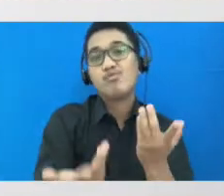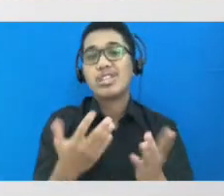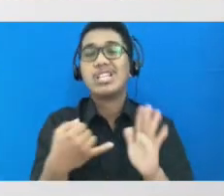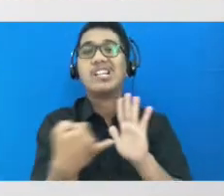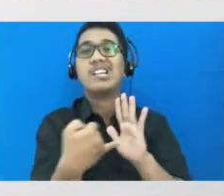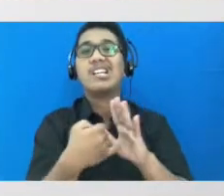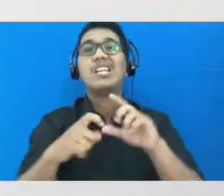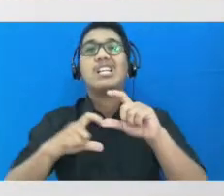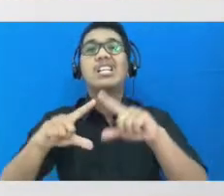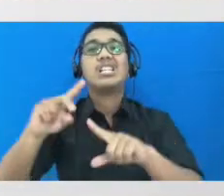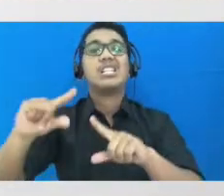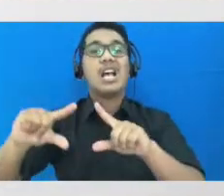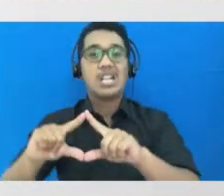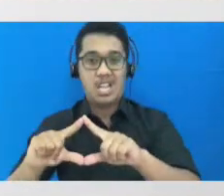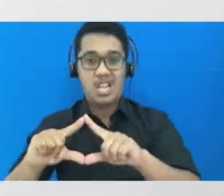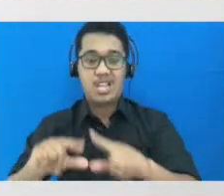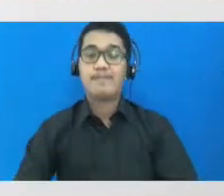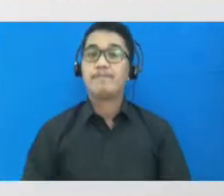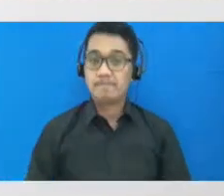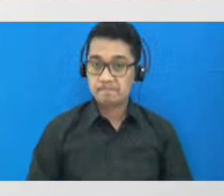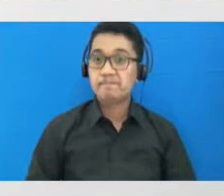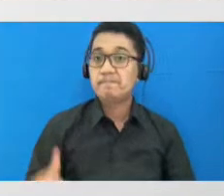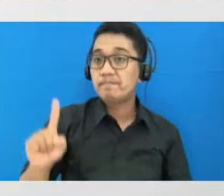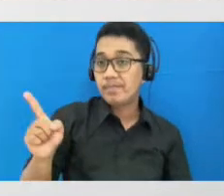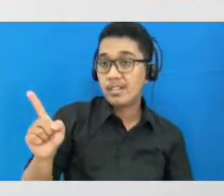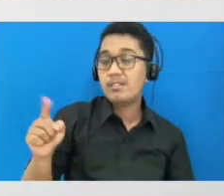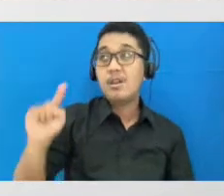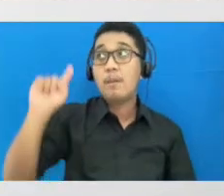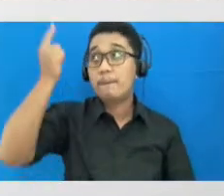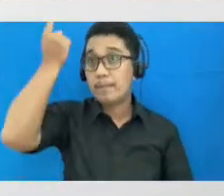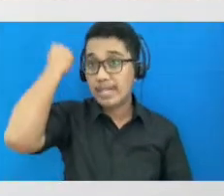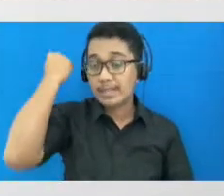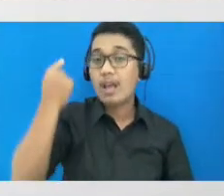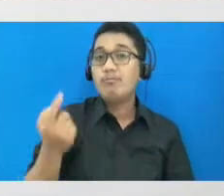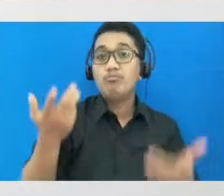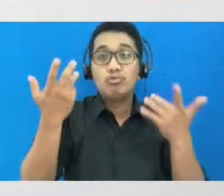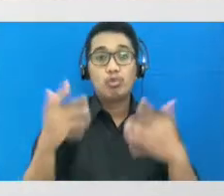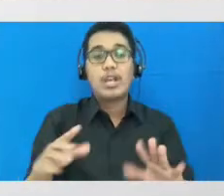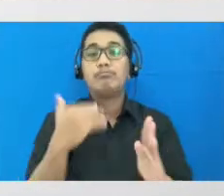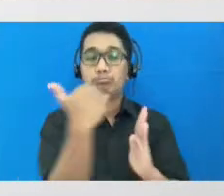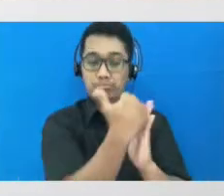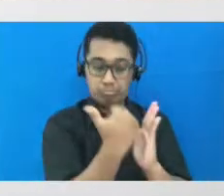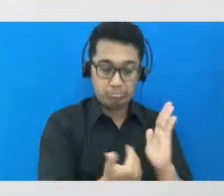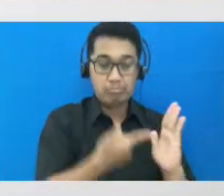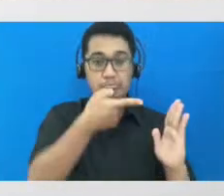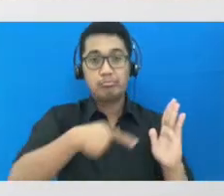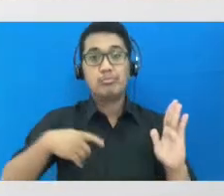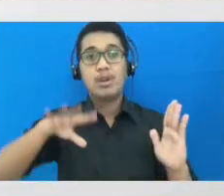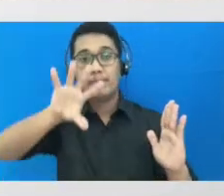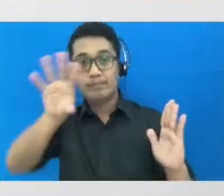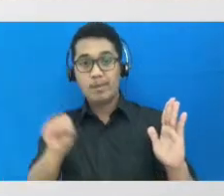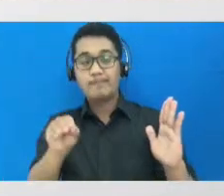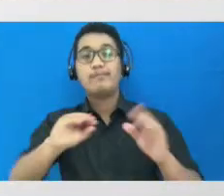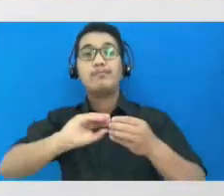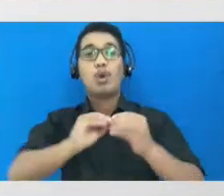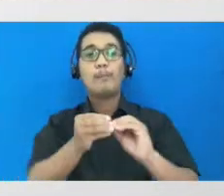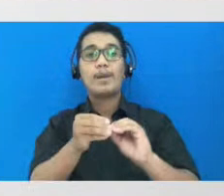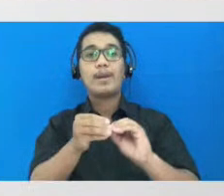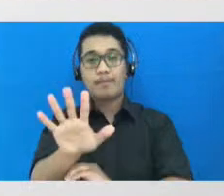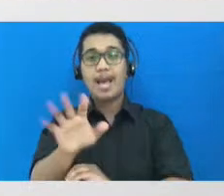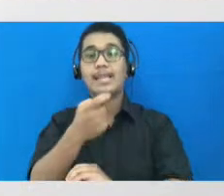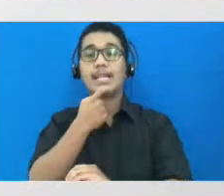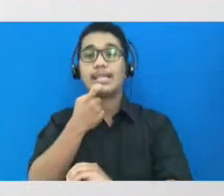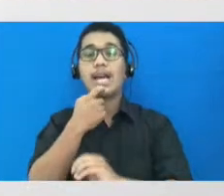atau xenofobik. Dan oleh karena itu, pemerintah juga sudah memiliki aturan di Peraturan Menteri Kominfo nomor 5 mengenai tata